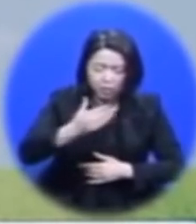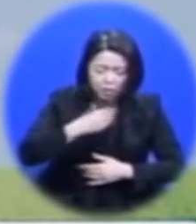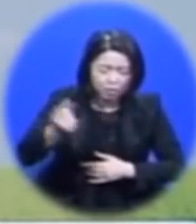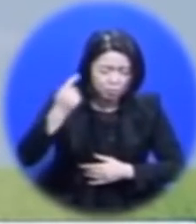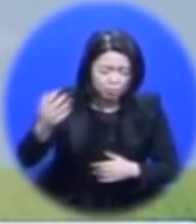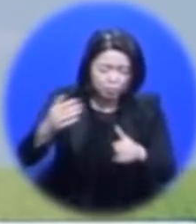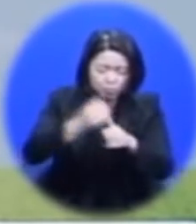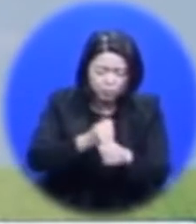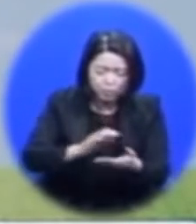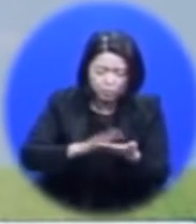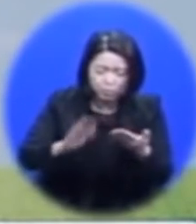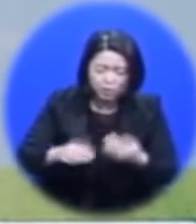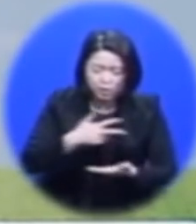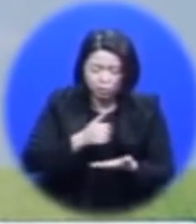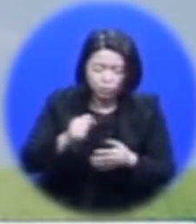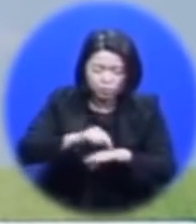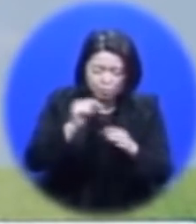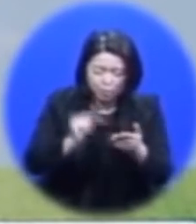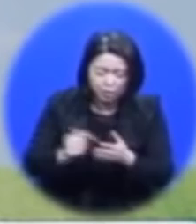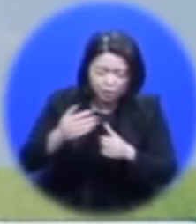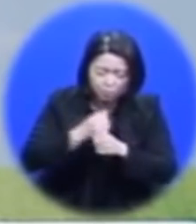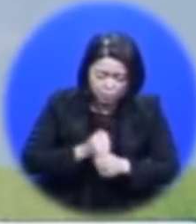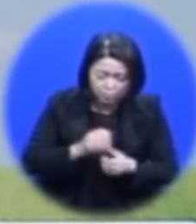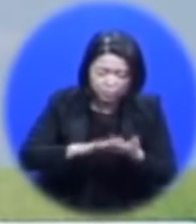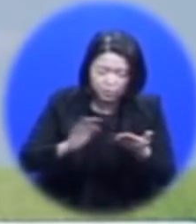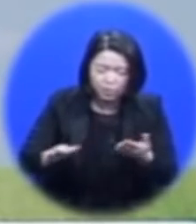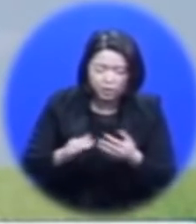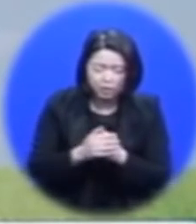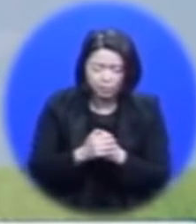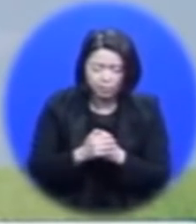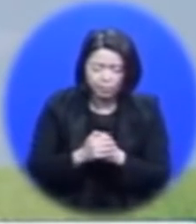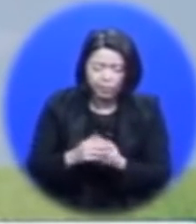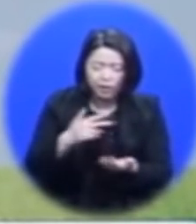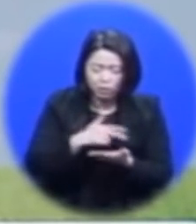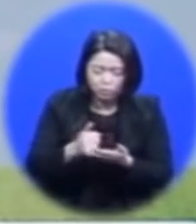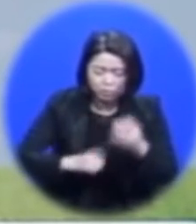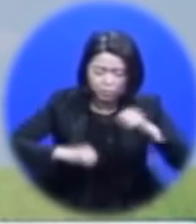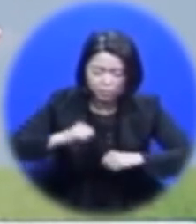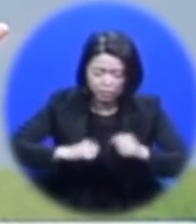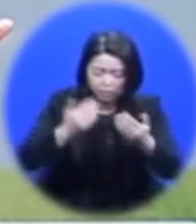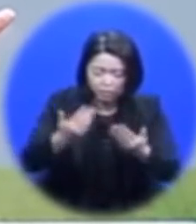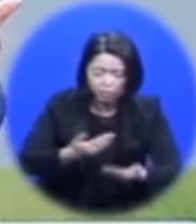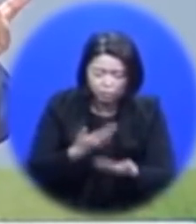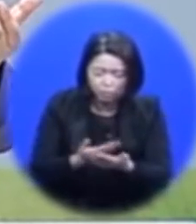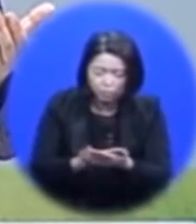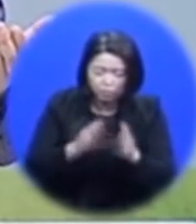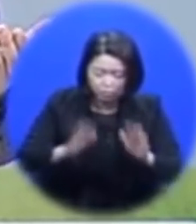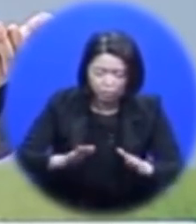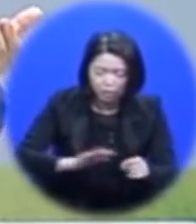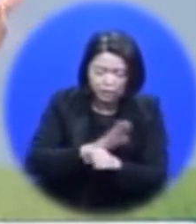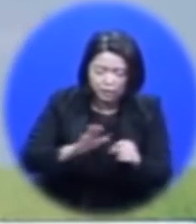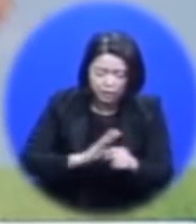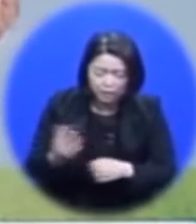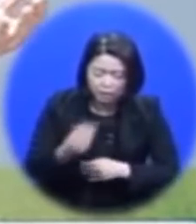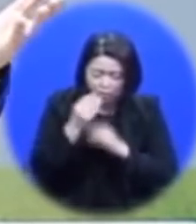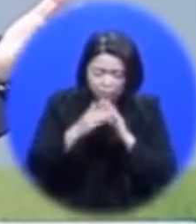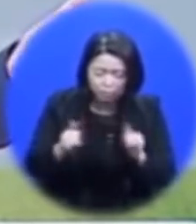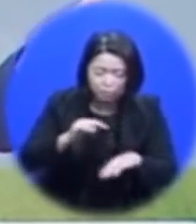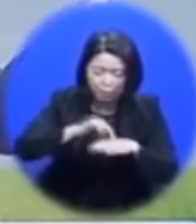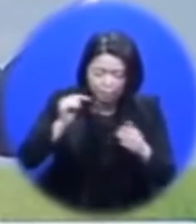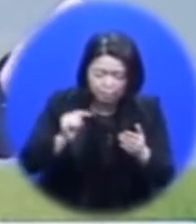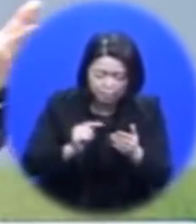붙잡습니다. 주님의 마음을 품습니다. 주님 역사해 주소서. 오늘도 사랑하는 성도들의 마음의